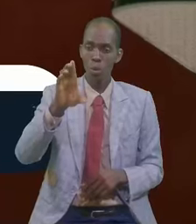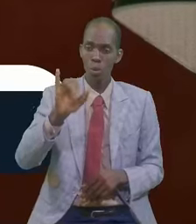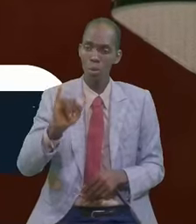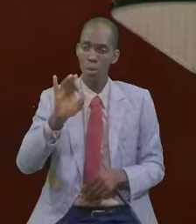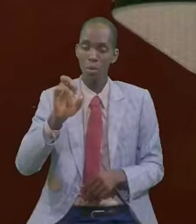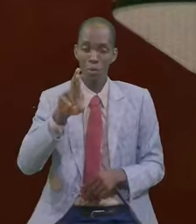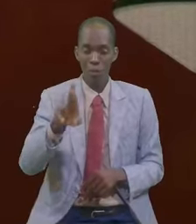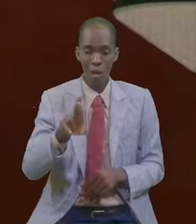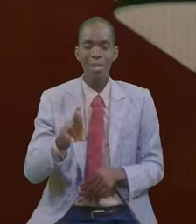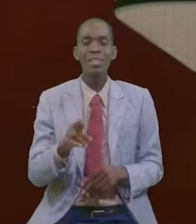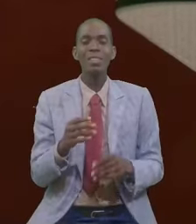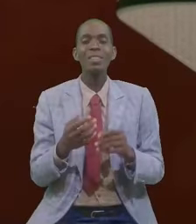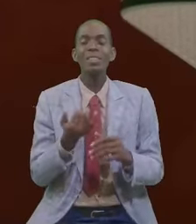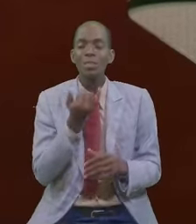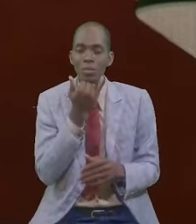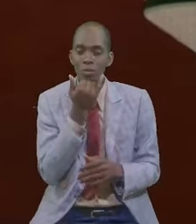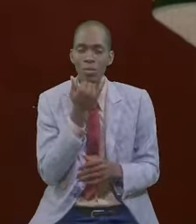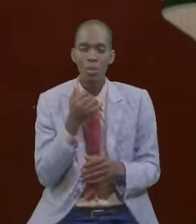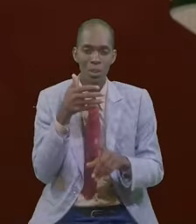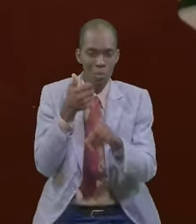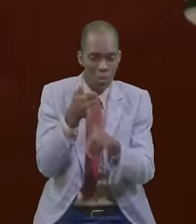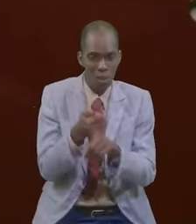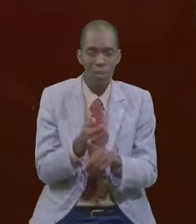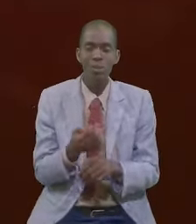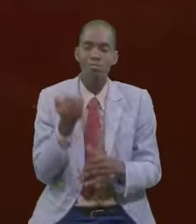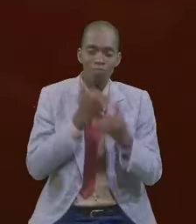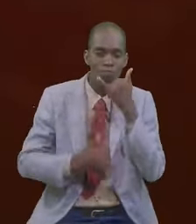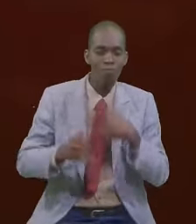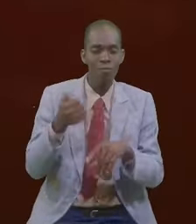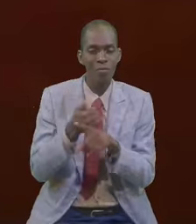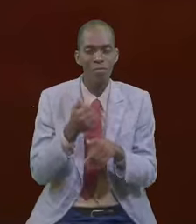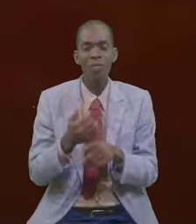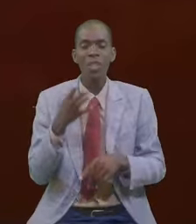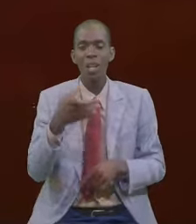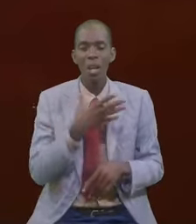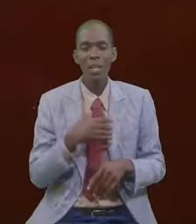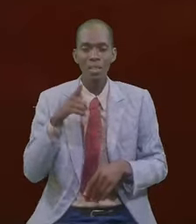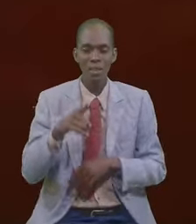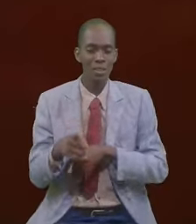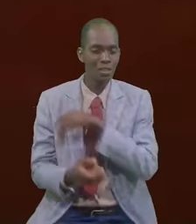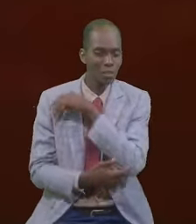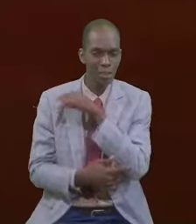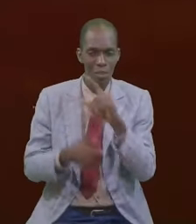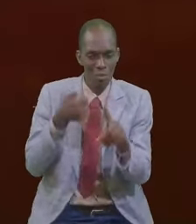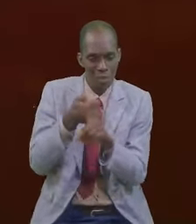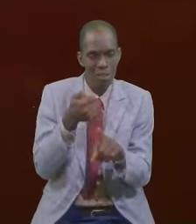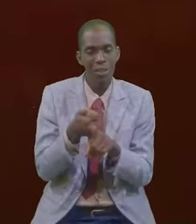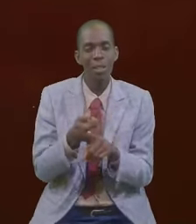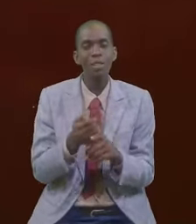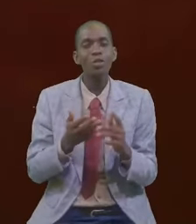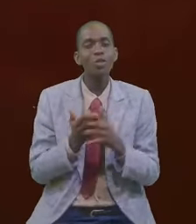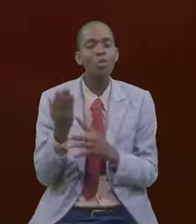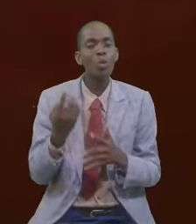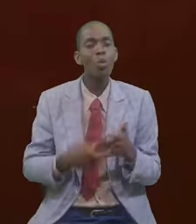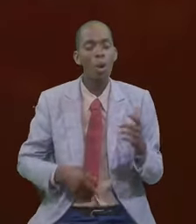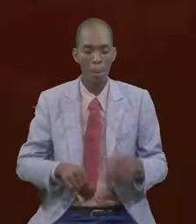Il a conçu l'idée, je serai comme Dieu, le Très-Haut. Et l'orgueil l'a souillé.